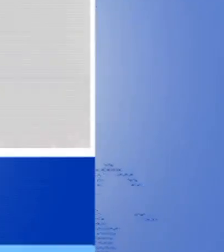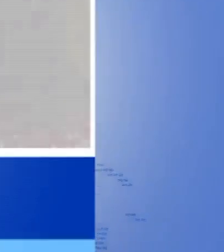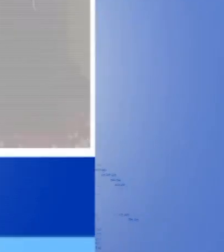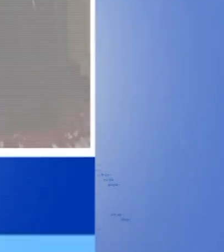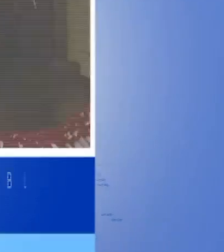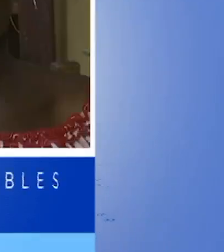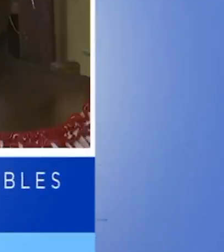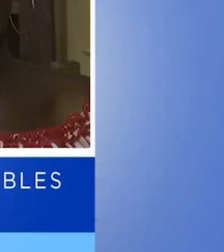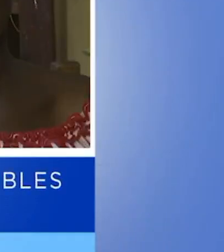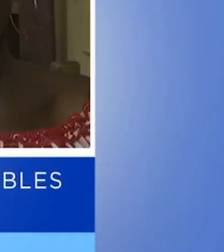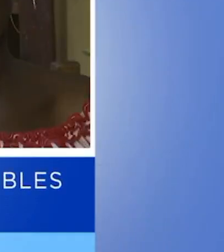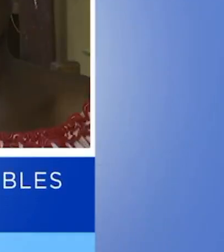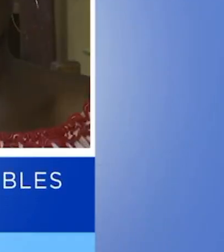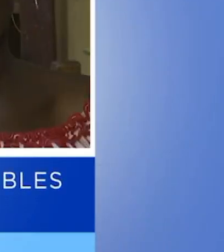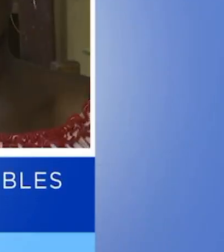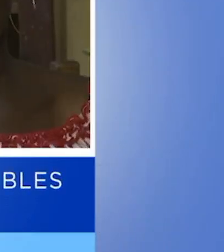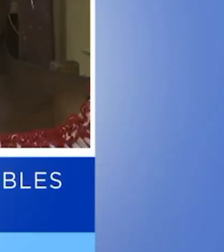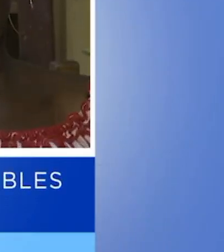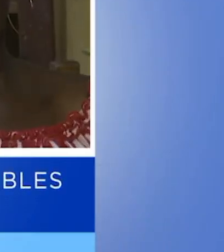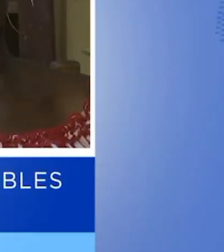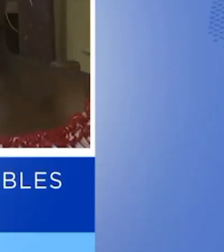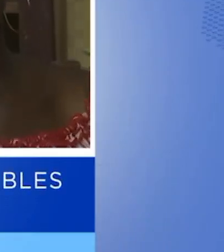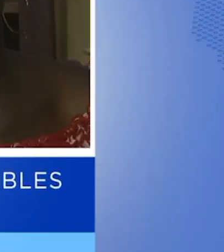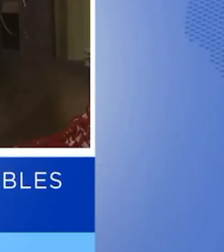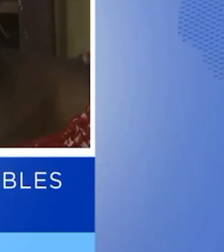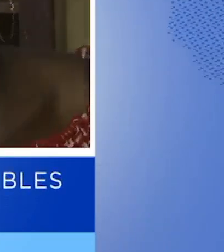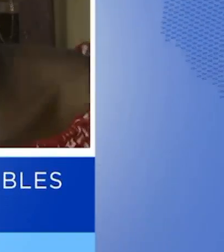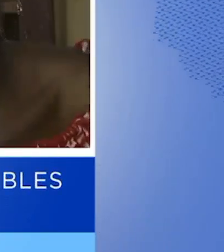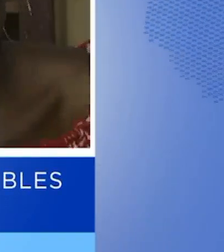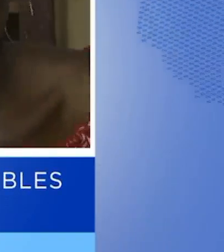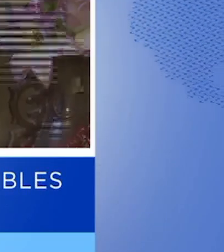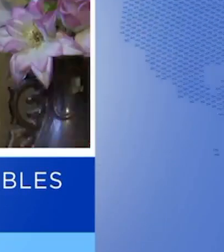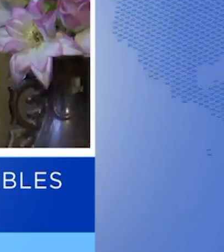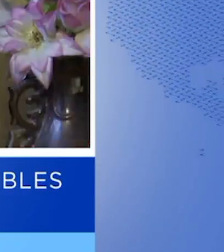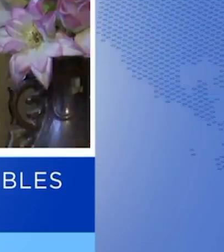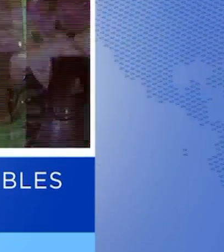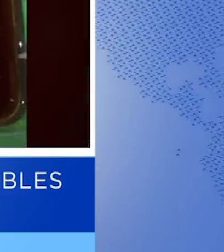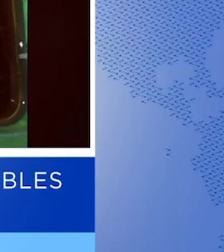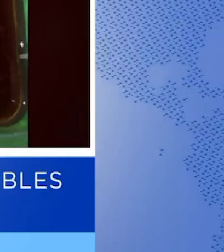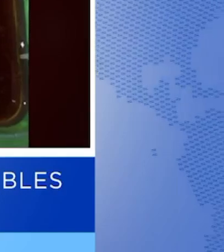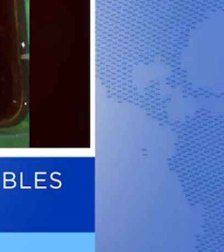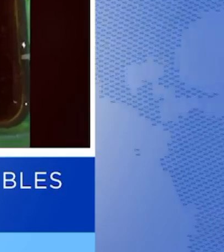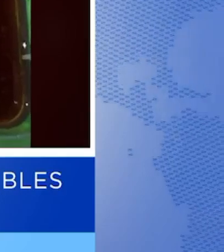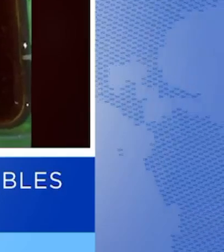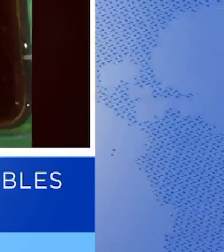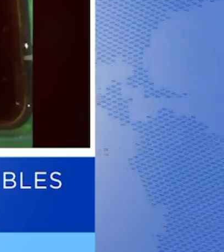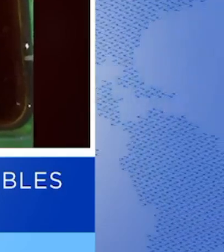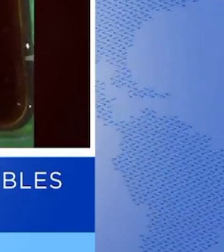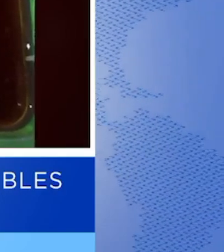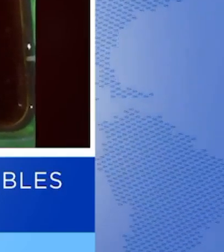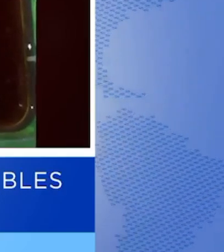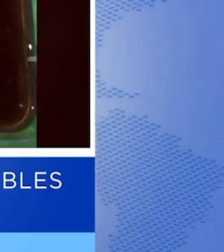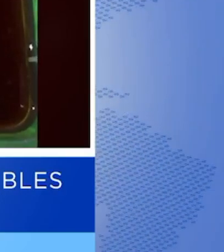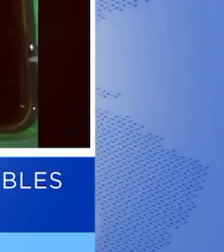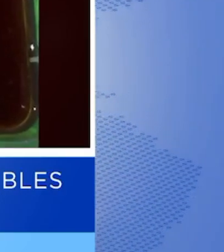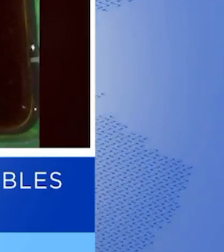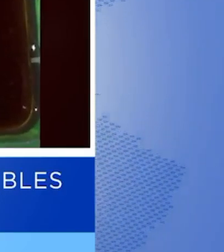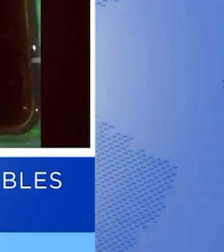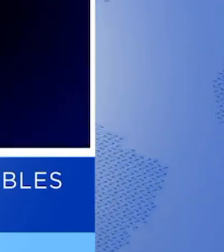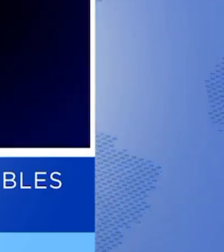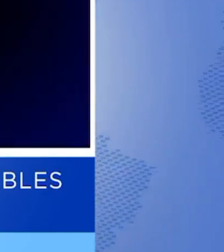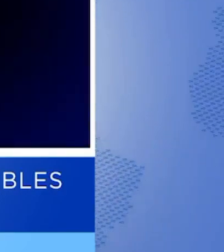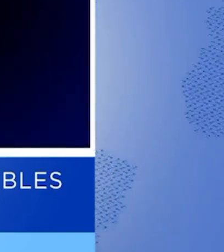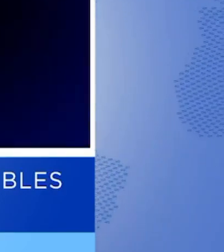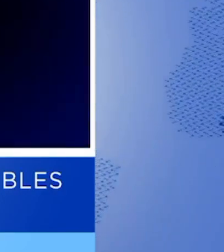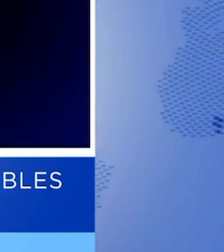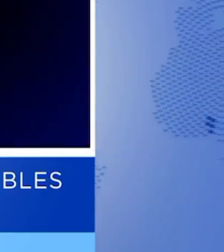ce jeudi c'est la journée mondiale contre le cancer le cancer qui est une maladie compliquée selon les spécialistes deux braves femmes